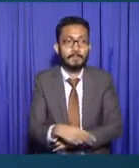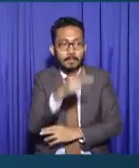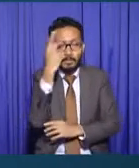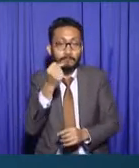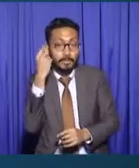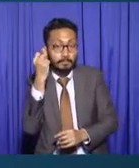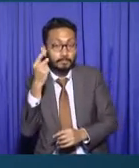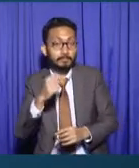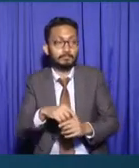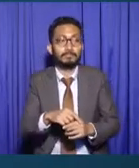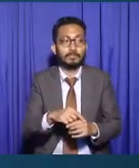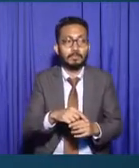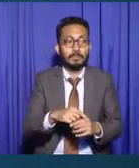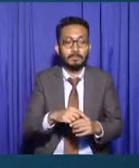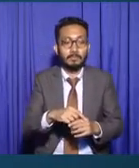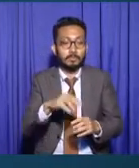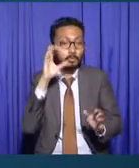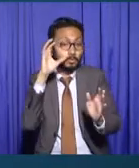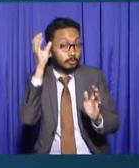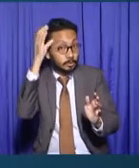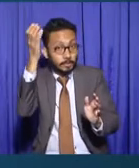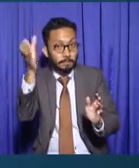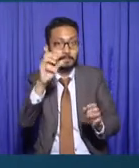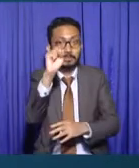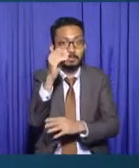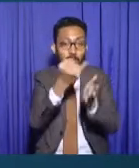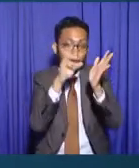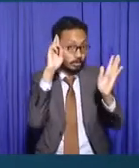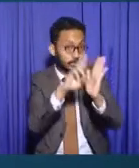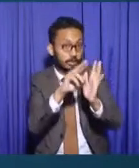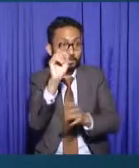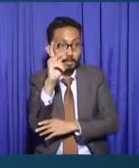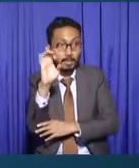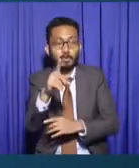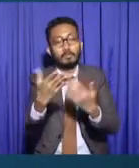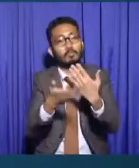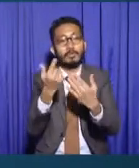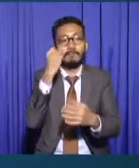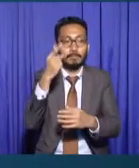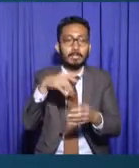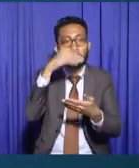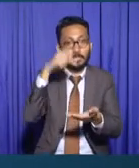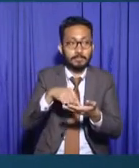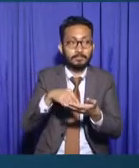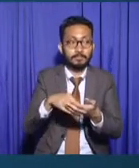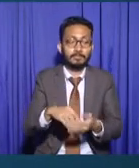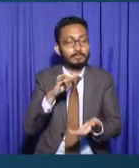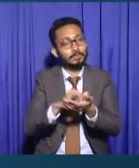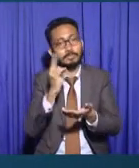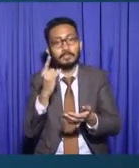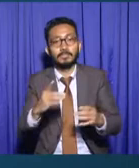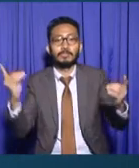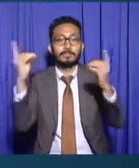bermainnya anda sudah memahami konsep yang kita pelajari pada hari ini dengan itu sekian